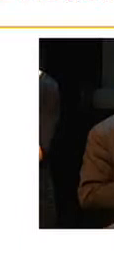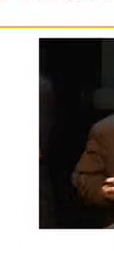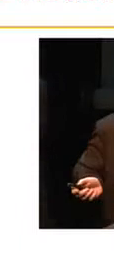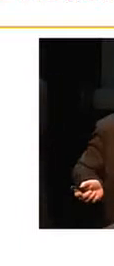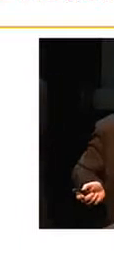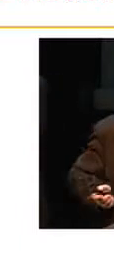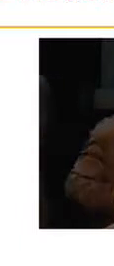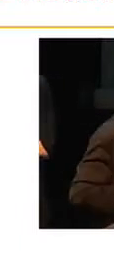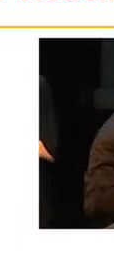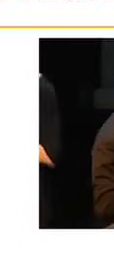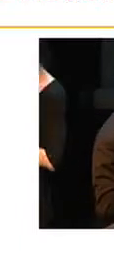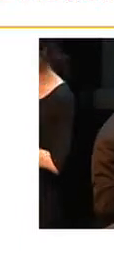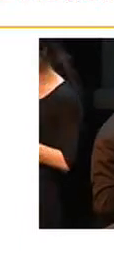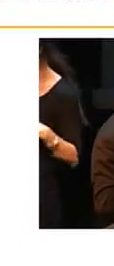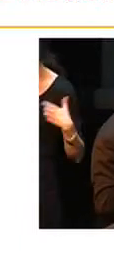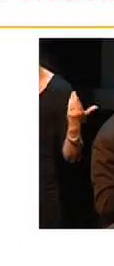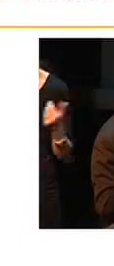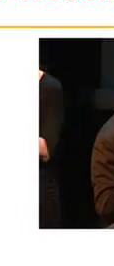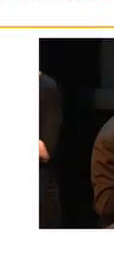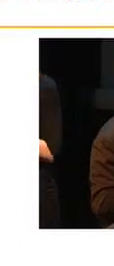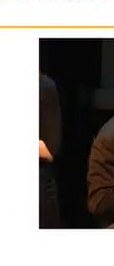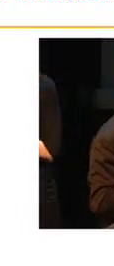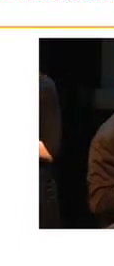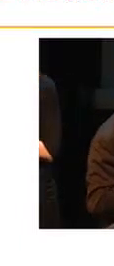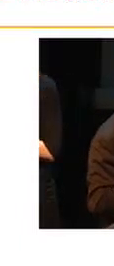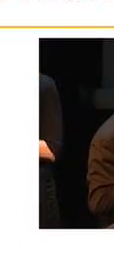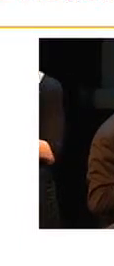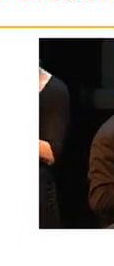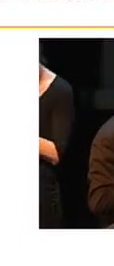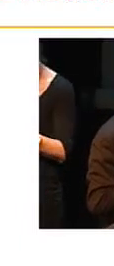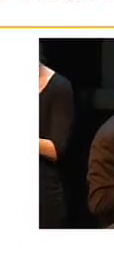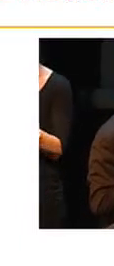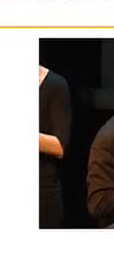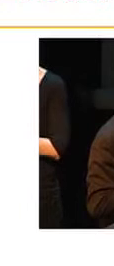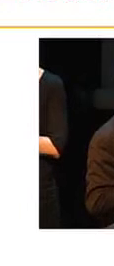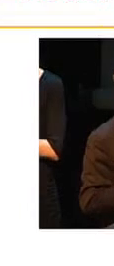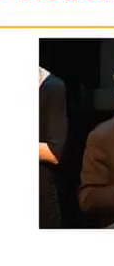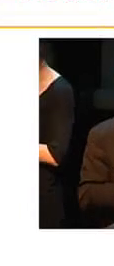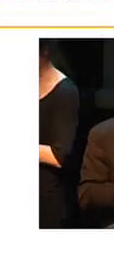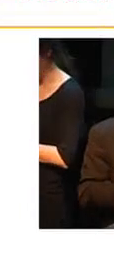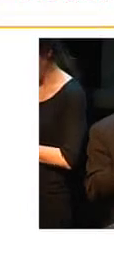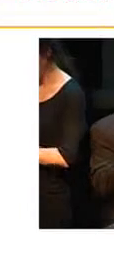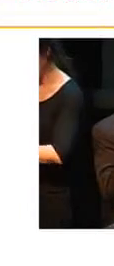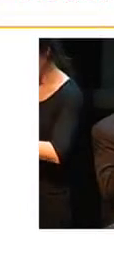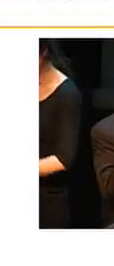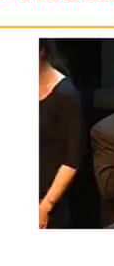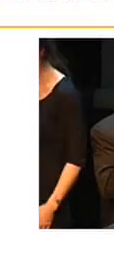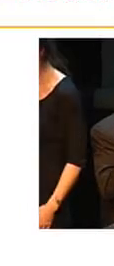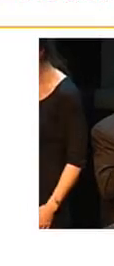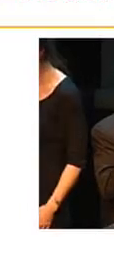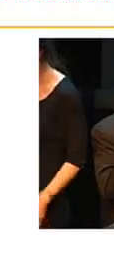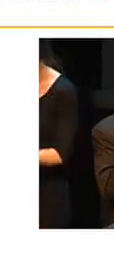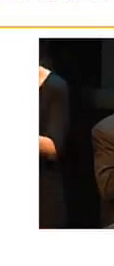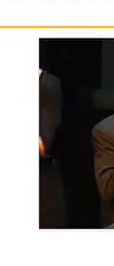feu, c'est pareil. Bon. Quelqu'un qui est musicien professionnel, pianiste, lui, il va tout de suite voir qu'est-ce qui est